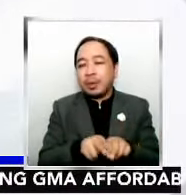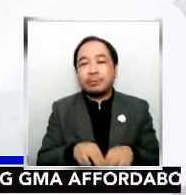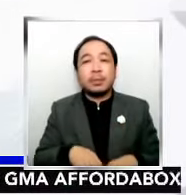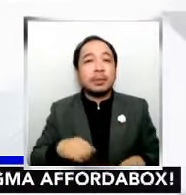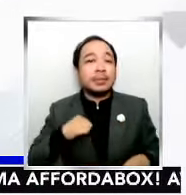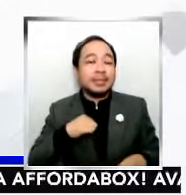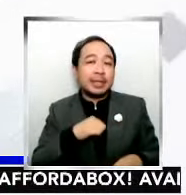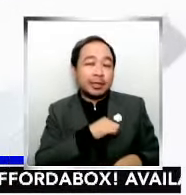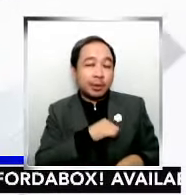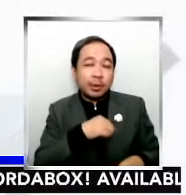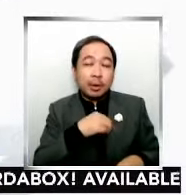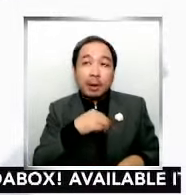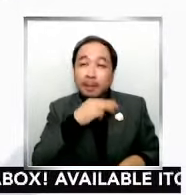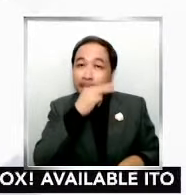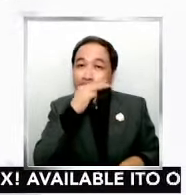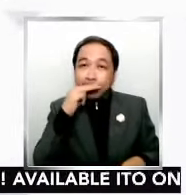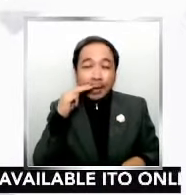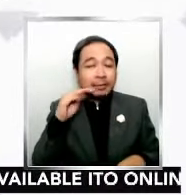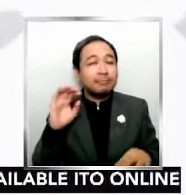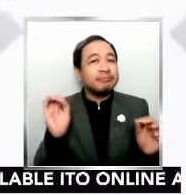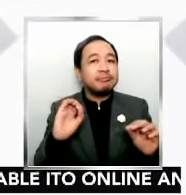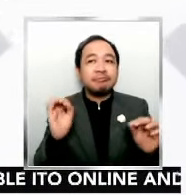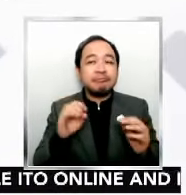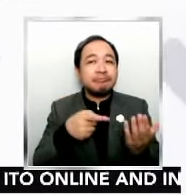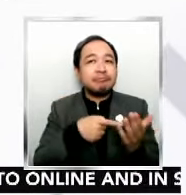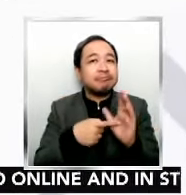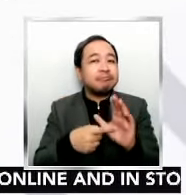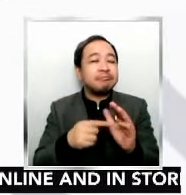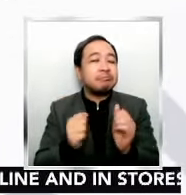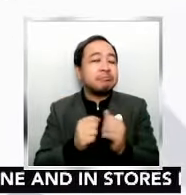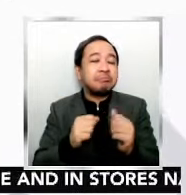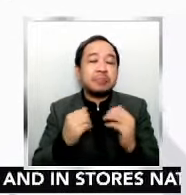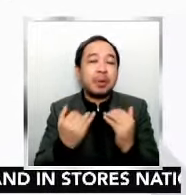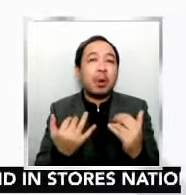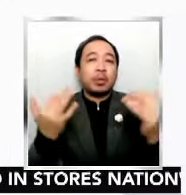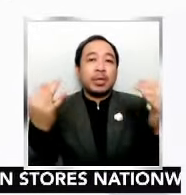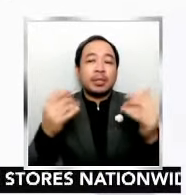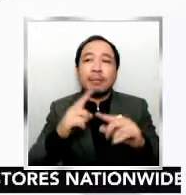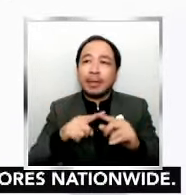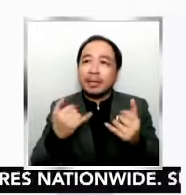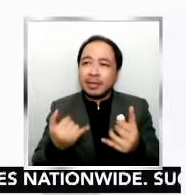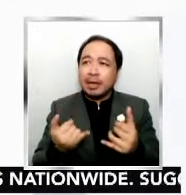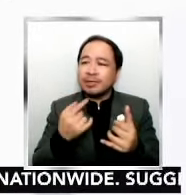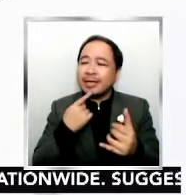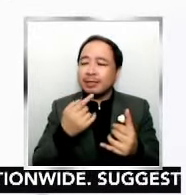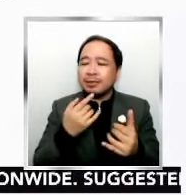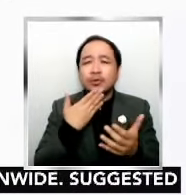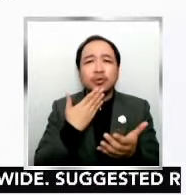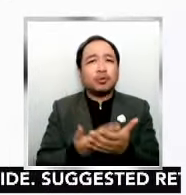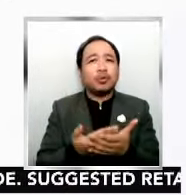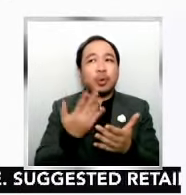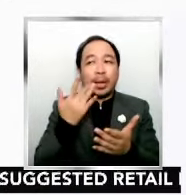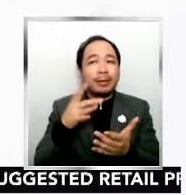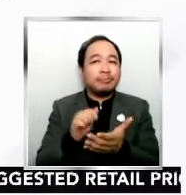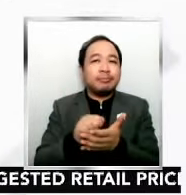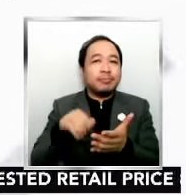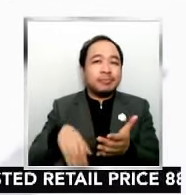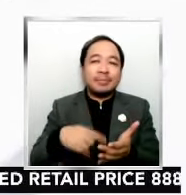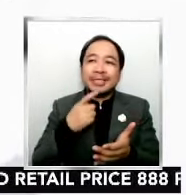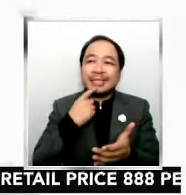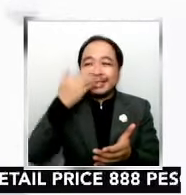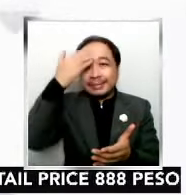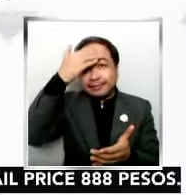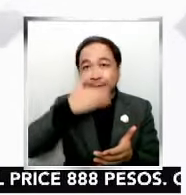Pero sa isang statement, sinabi ni Pacquiao na mabuti naman at inalis na ang face shield requirement at optional na lang ito sa